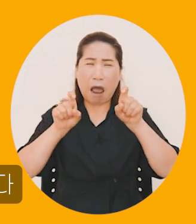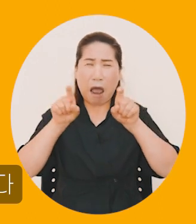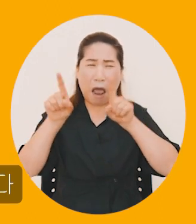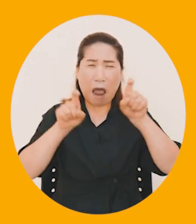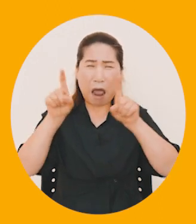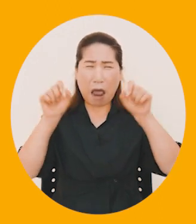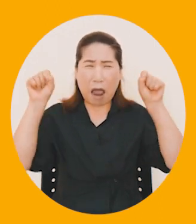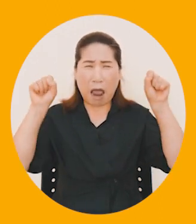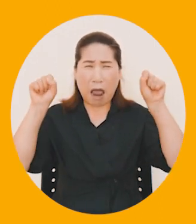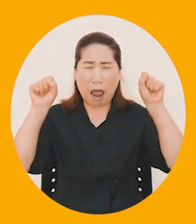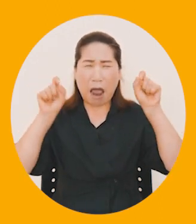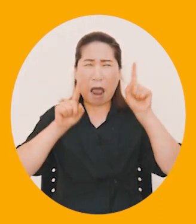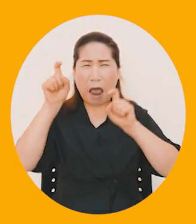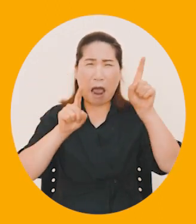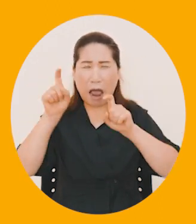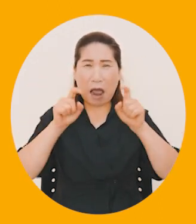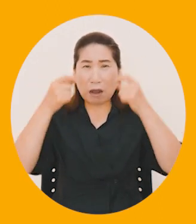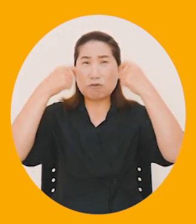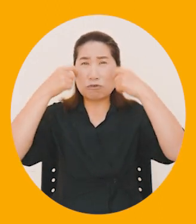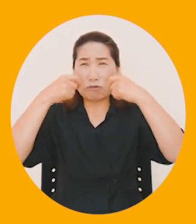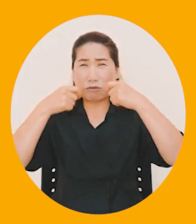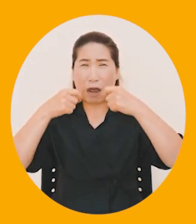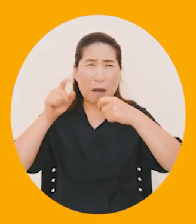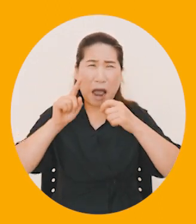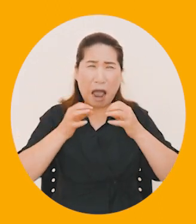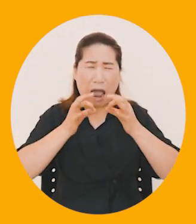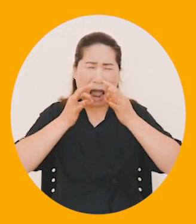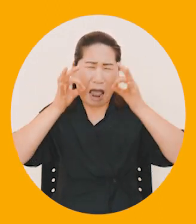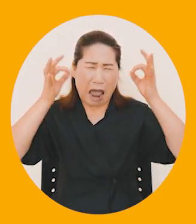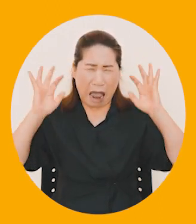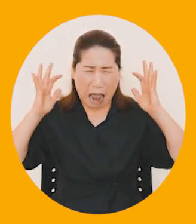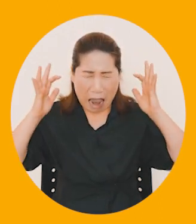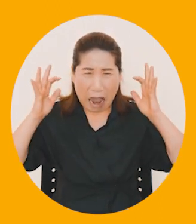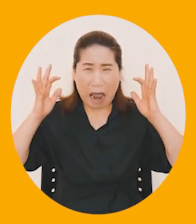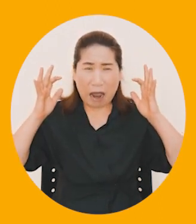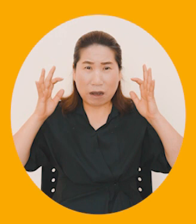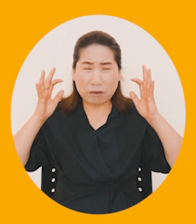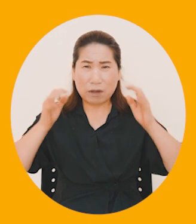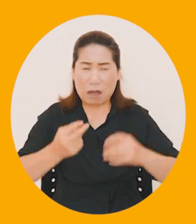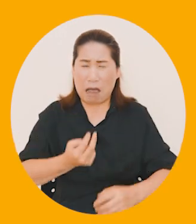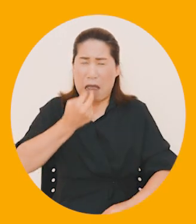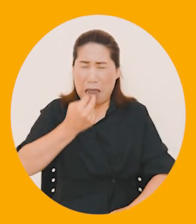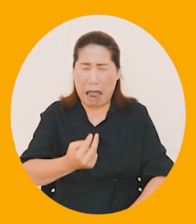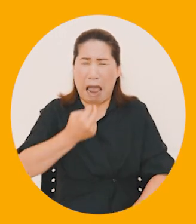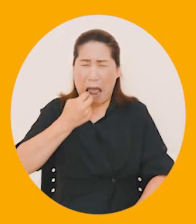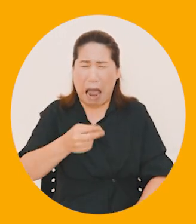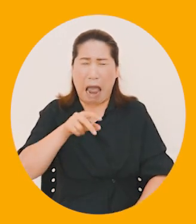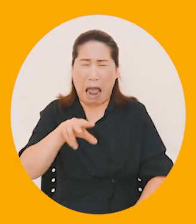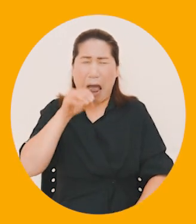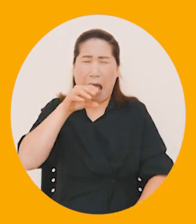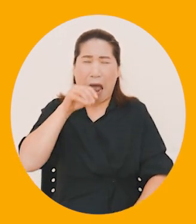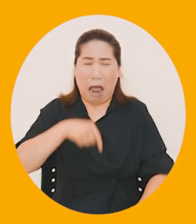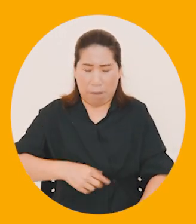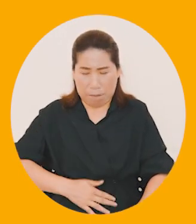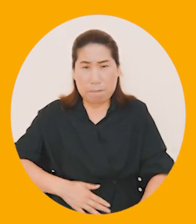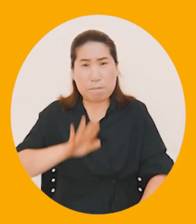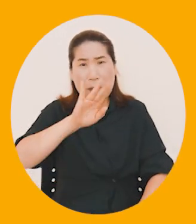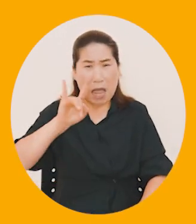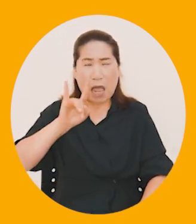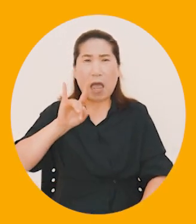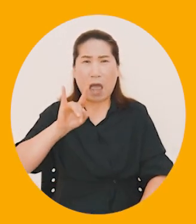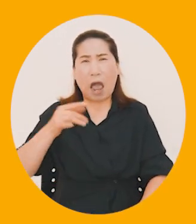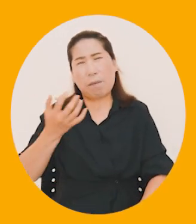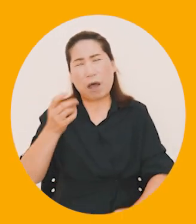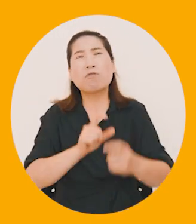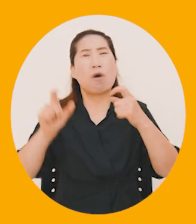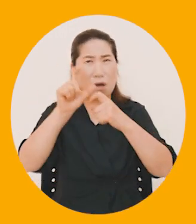꽉 쥡니다. 울음소리는 찢어지는 듯하며 이때 울면서 공기를 더 많이 마시게 되어 복통이 더 심해질 수